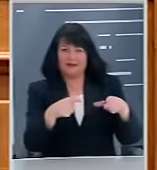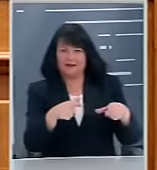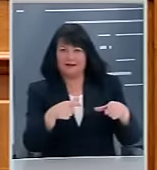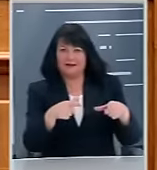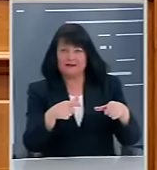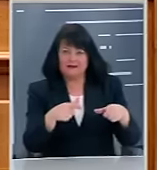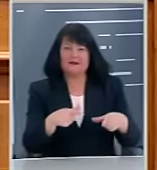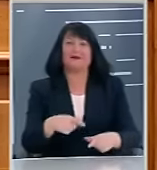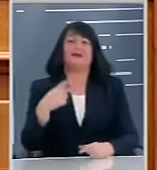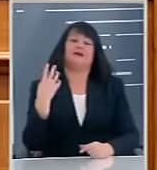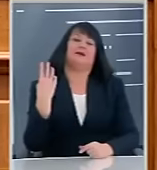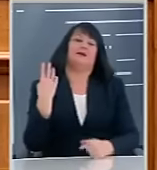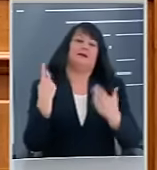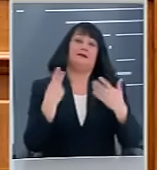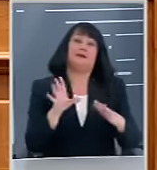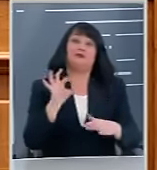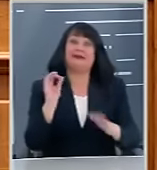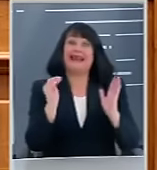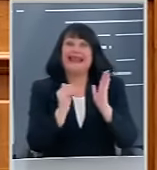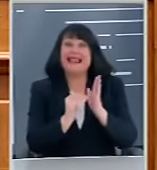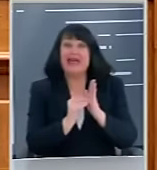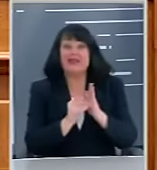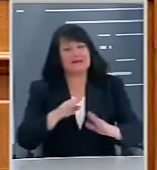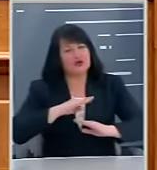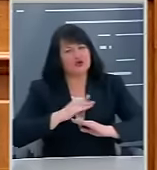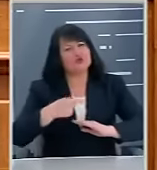350.000 πολίτες, στρατιωτικούς και μη.